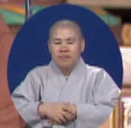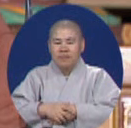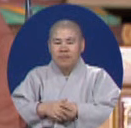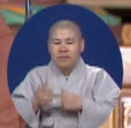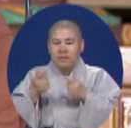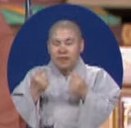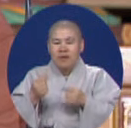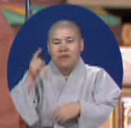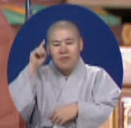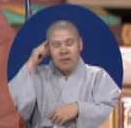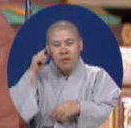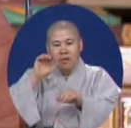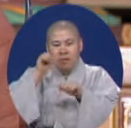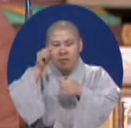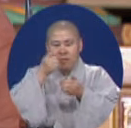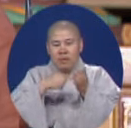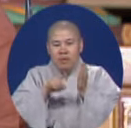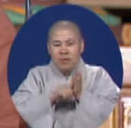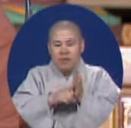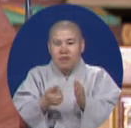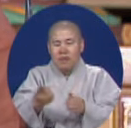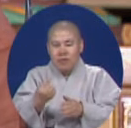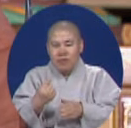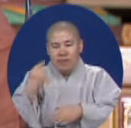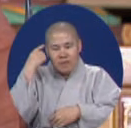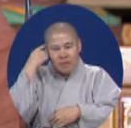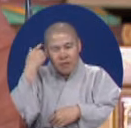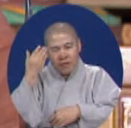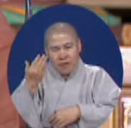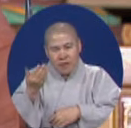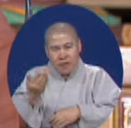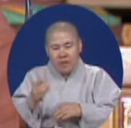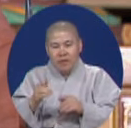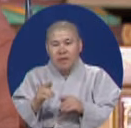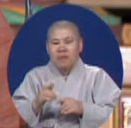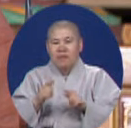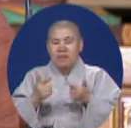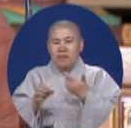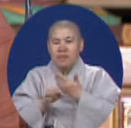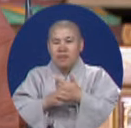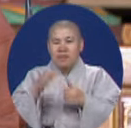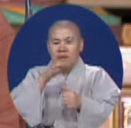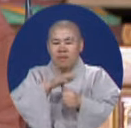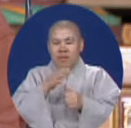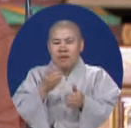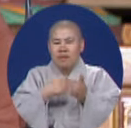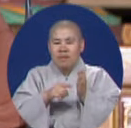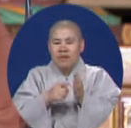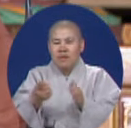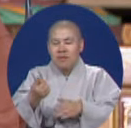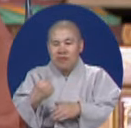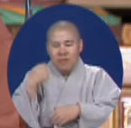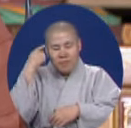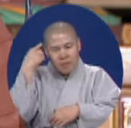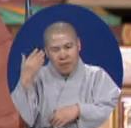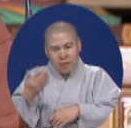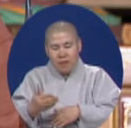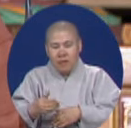이게요. 그럼 신발을 위해서 왔나? 우산을 위해서 왔나? 이게 구하는 게 딱 하나 알아야 된다는